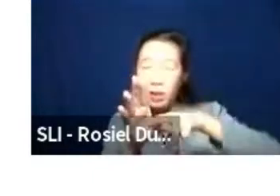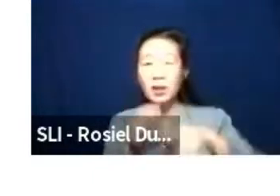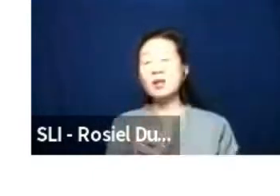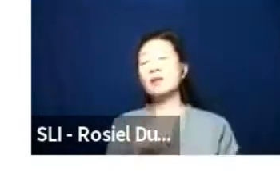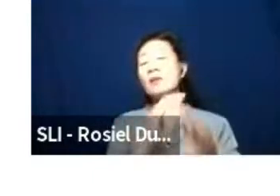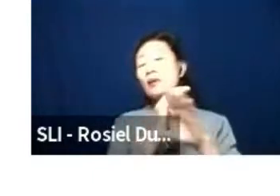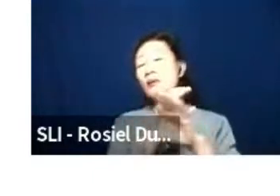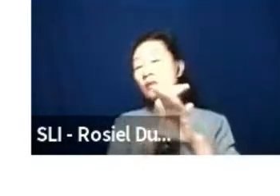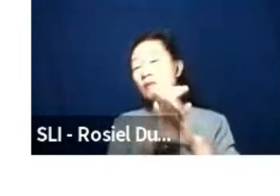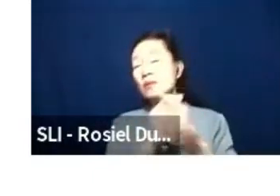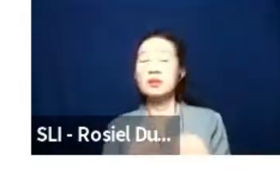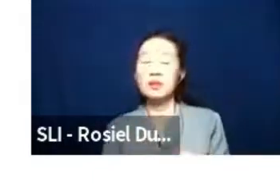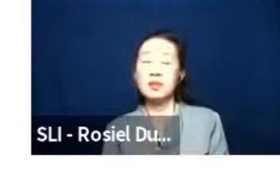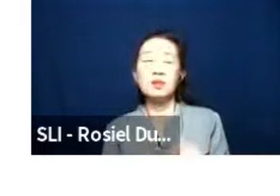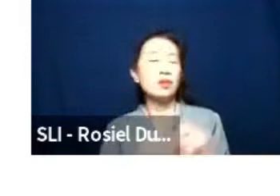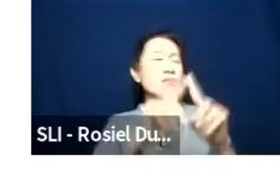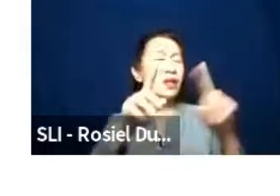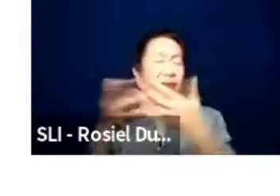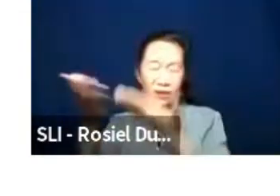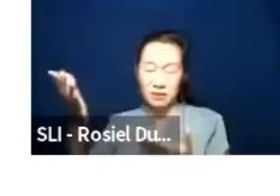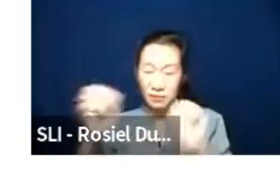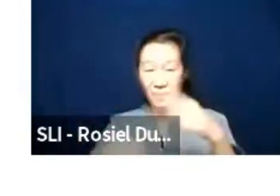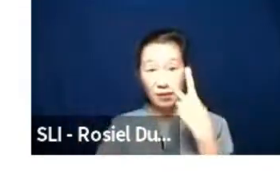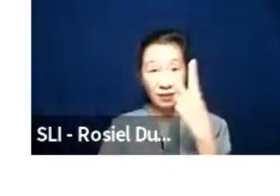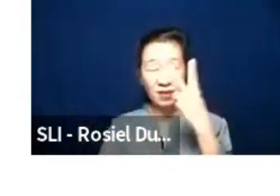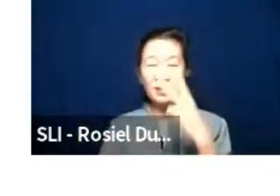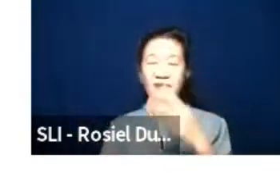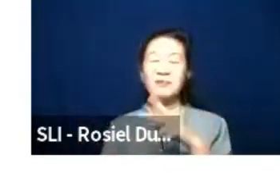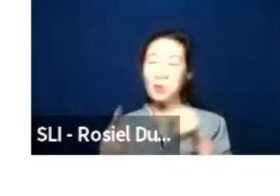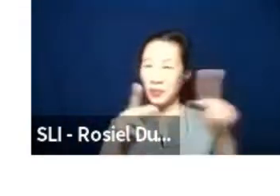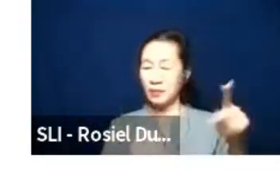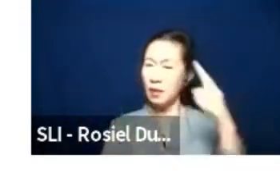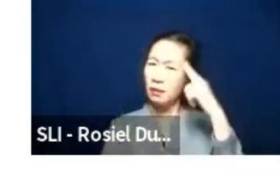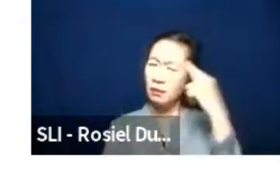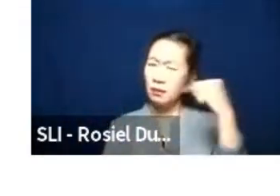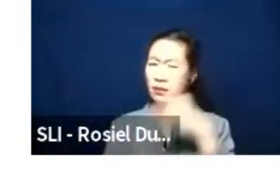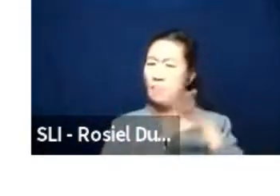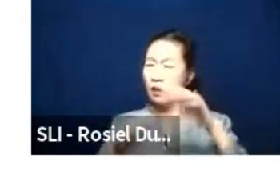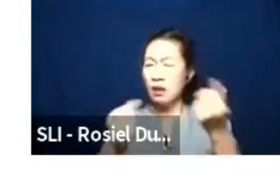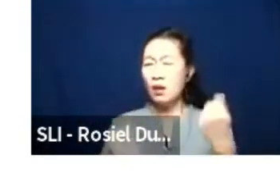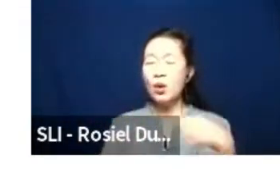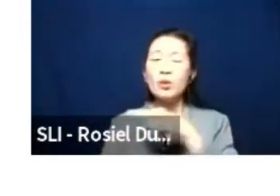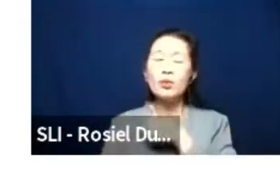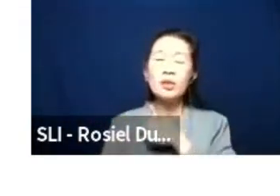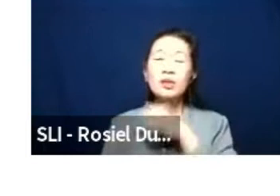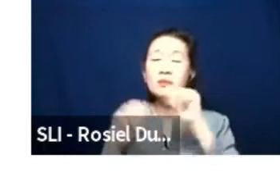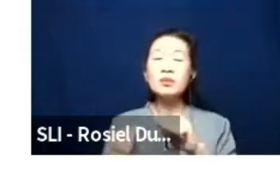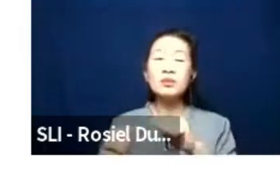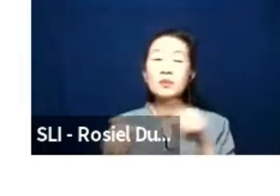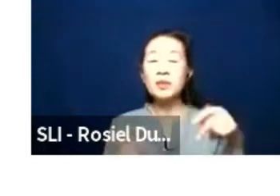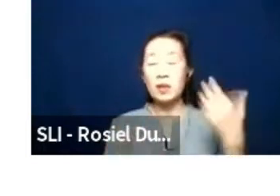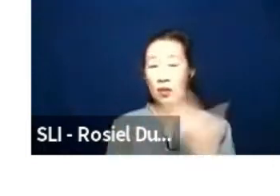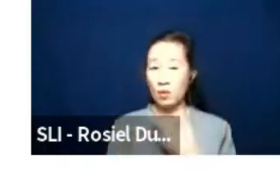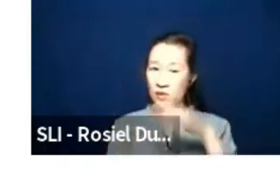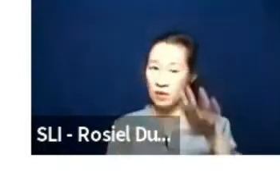natin tingnan para mas mahanda natin o pag-isipan natin kung paano natin mahahanda yung ating anak